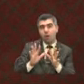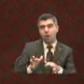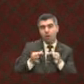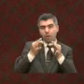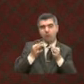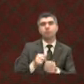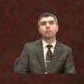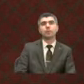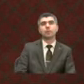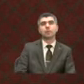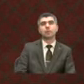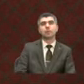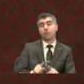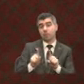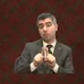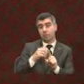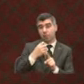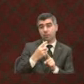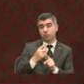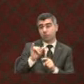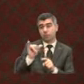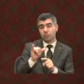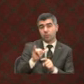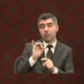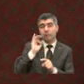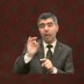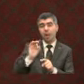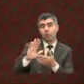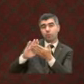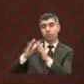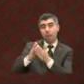عند الدراسة التي قامت بها المؤسسة نفسها